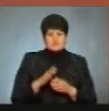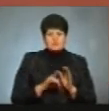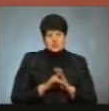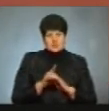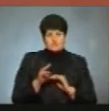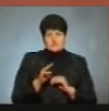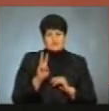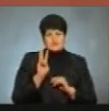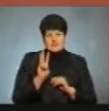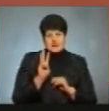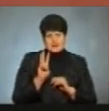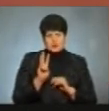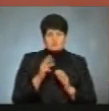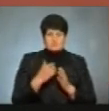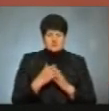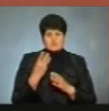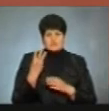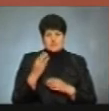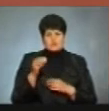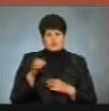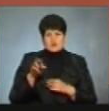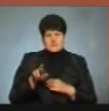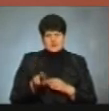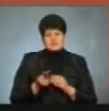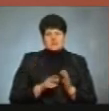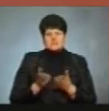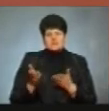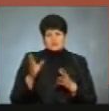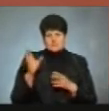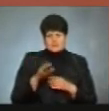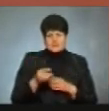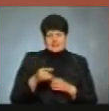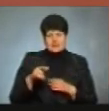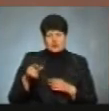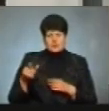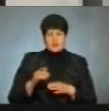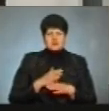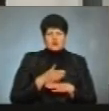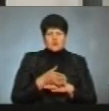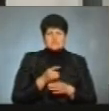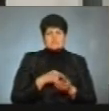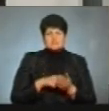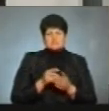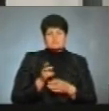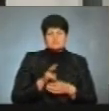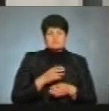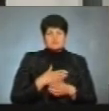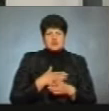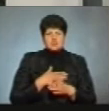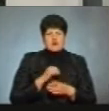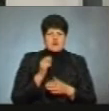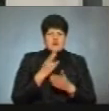Орієнтовно початку травня. Так, 3 травня. Запрошую всіх тернополян і гостей міста відвідати